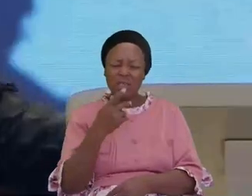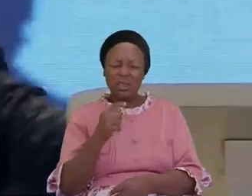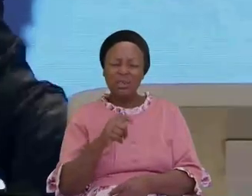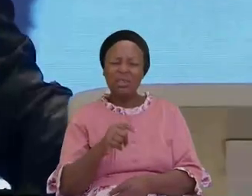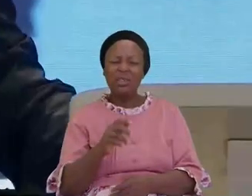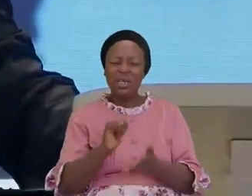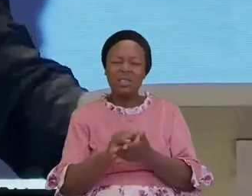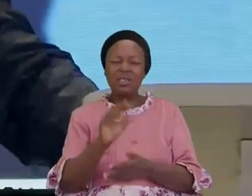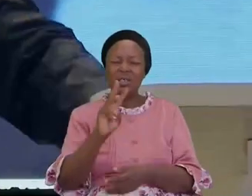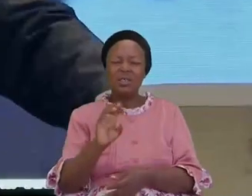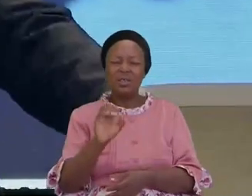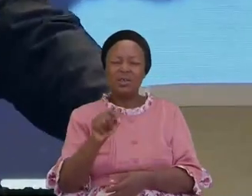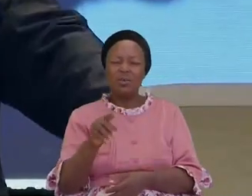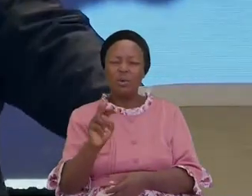arme.